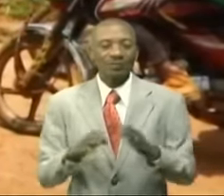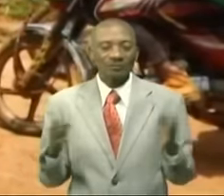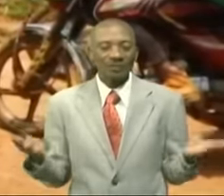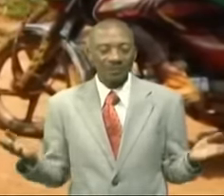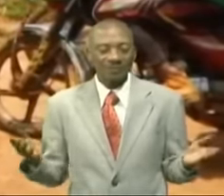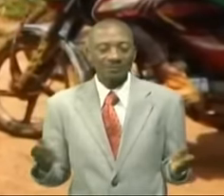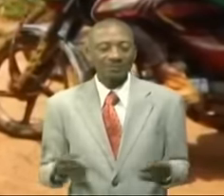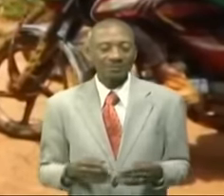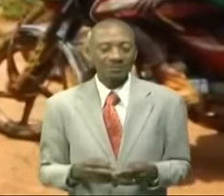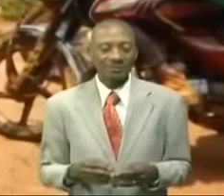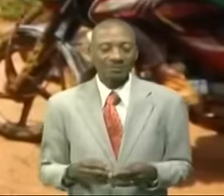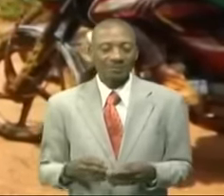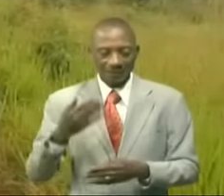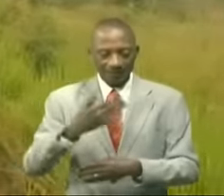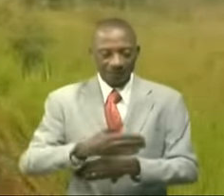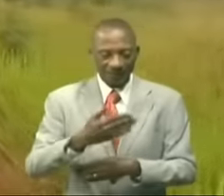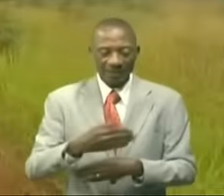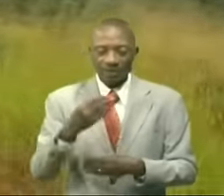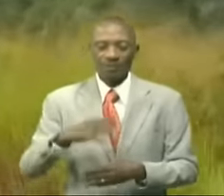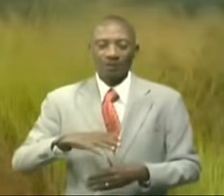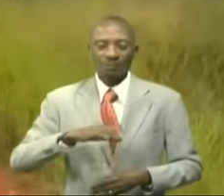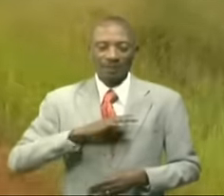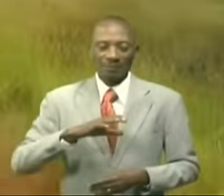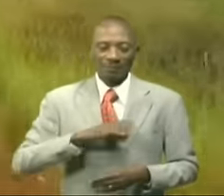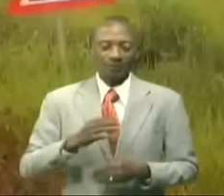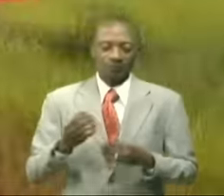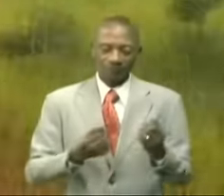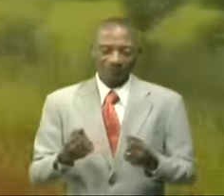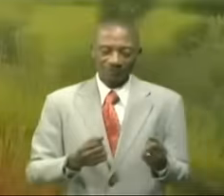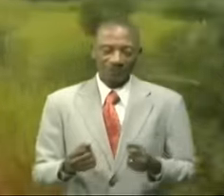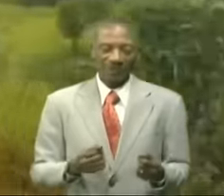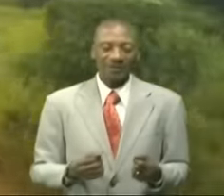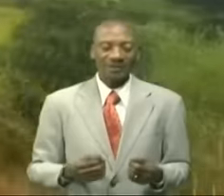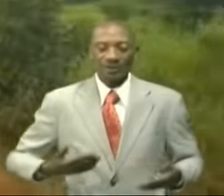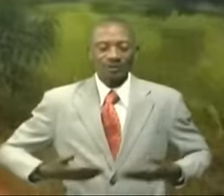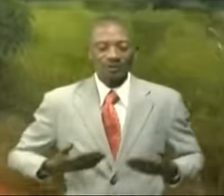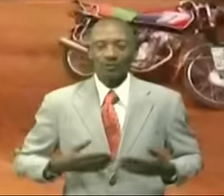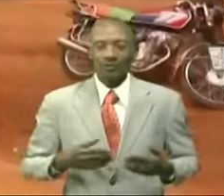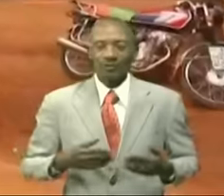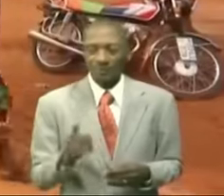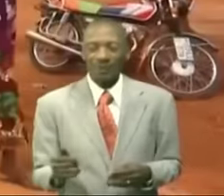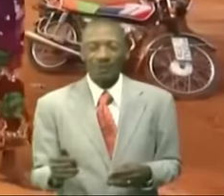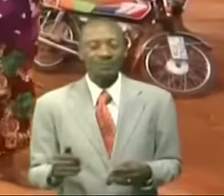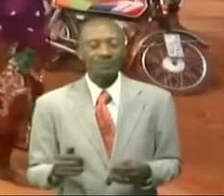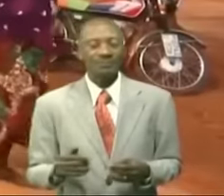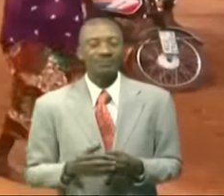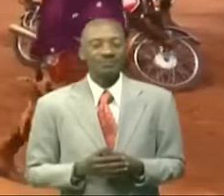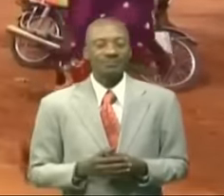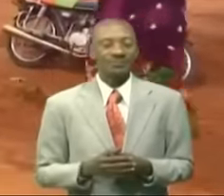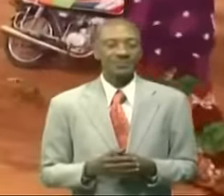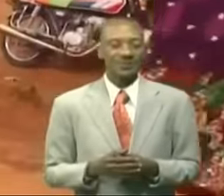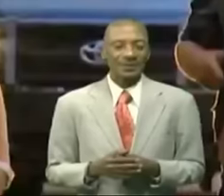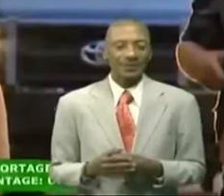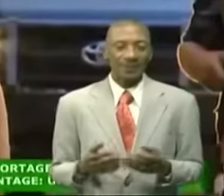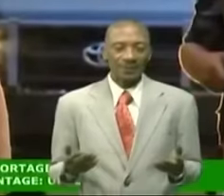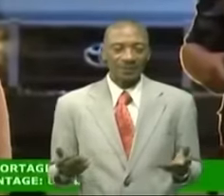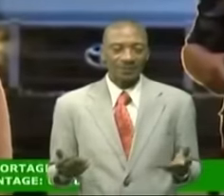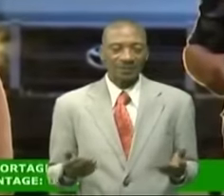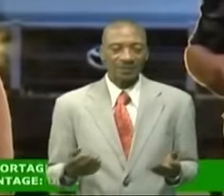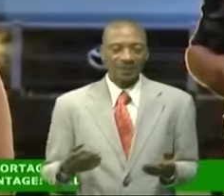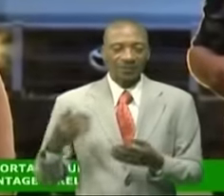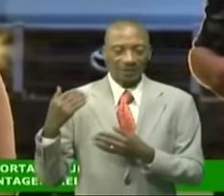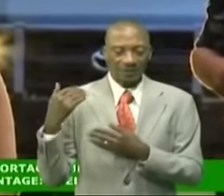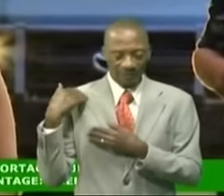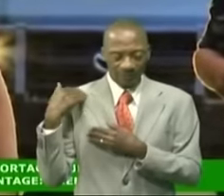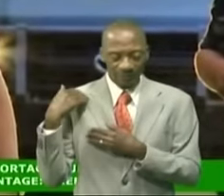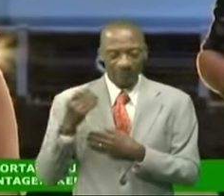de tracasserie dans certains axes routiers d'intérêt économique, d'où il est important pour le commandant des opérations militaires